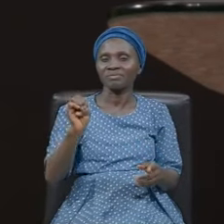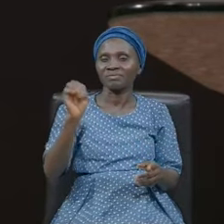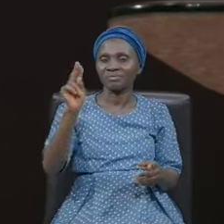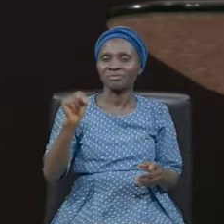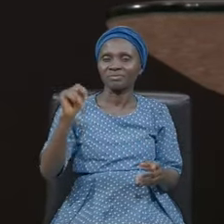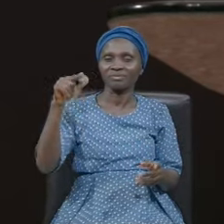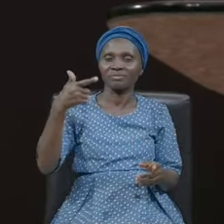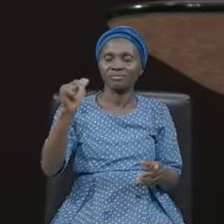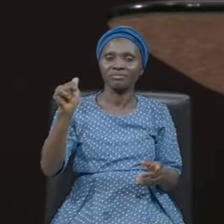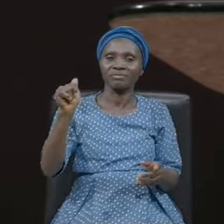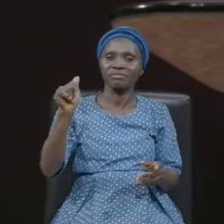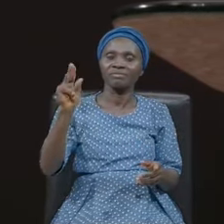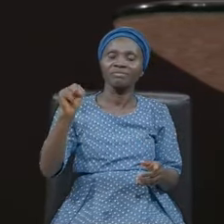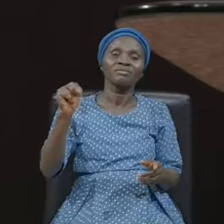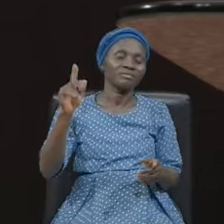des fausseurs